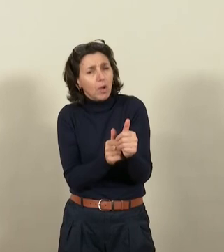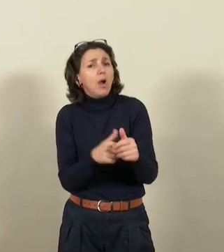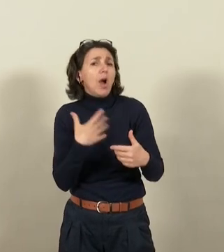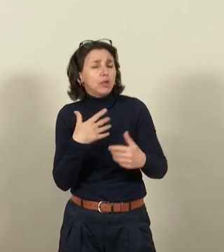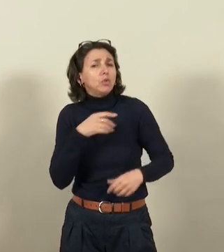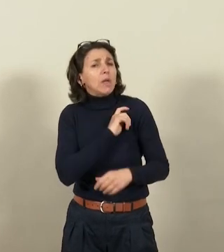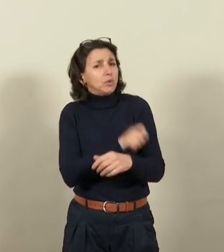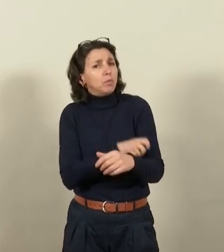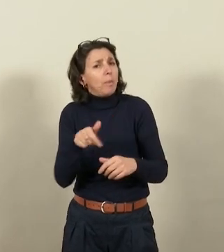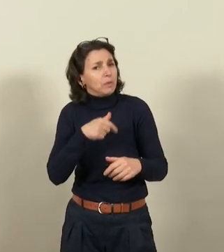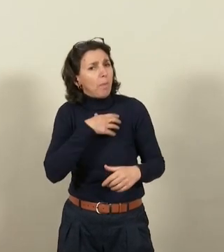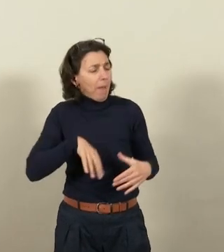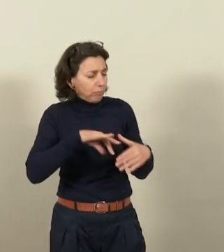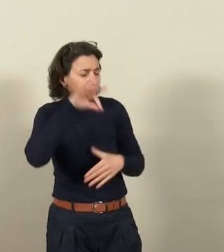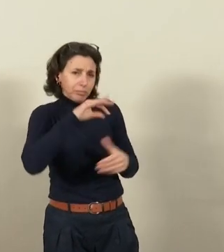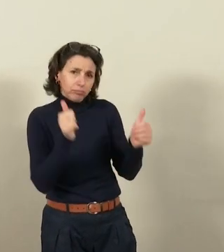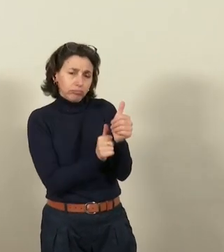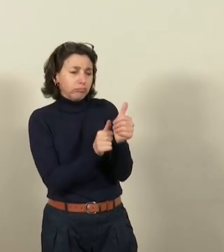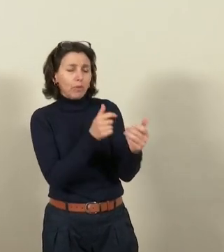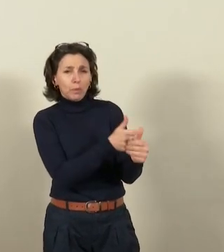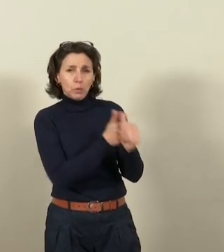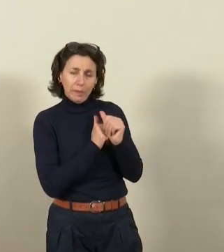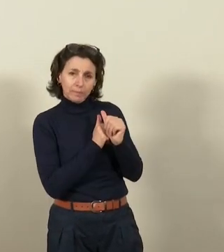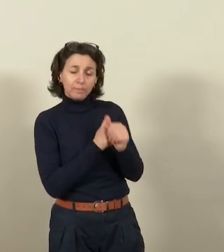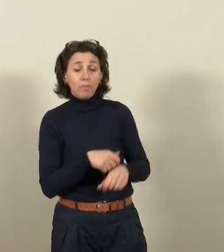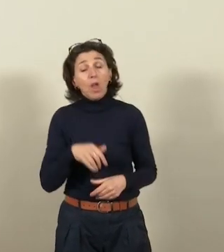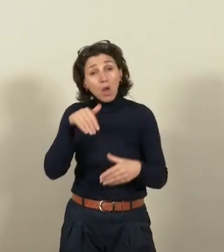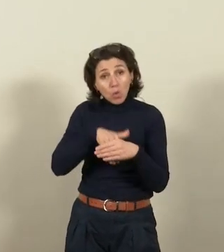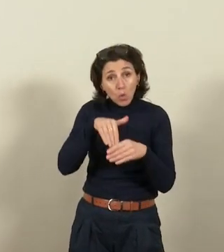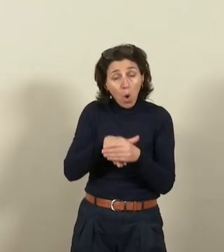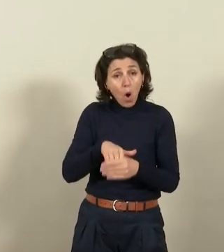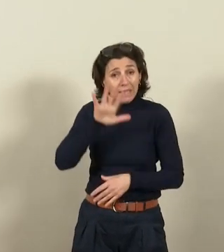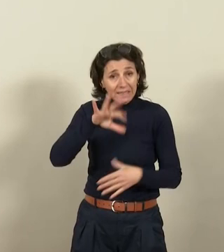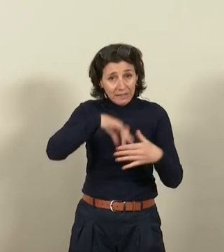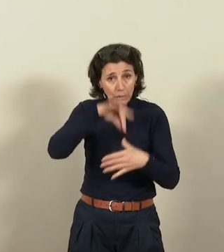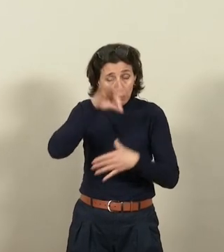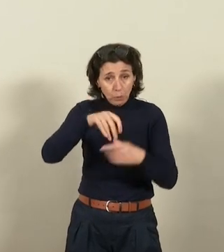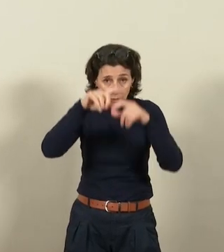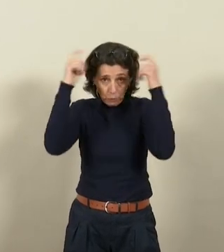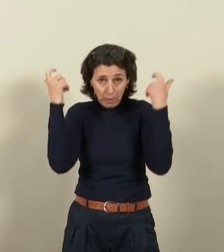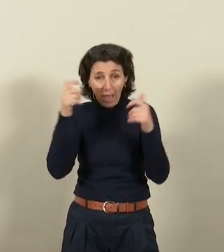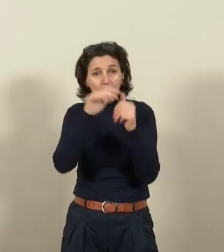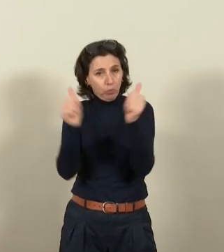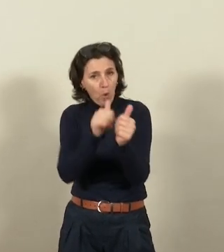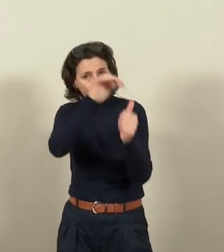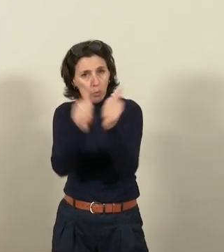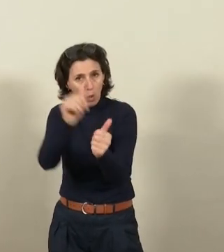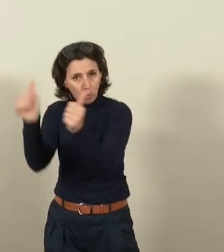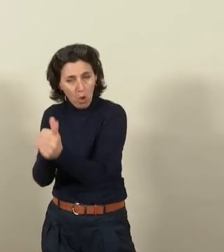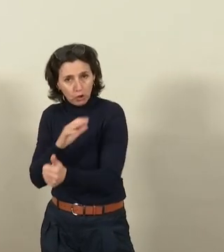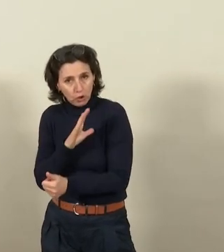maire il sera dorénavant composé de cinq élus titulaires et leurs suppléant ou suppléantes élu au scrutin de liste